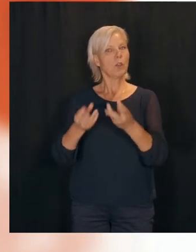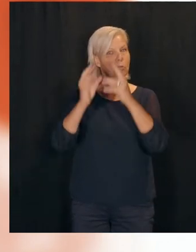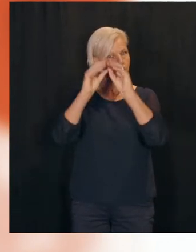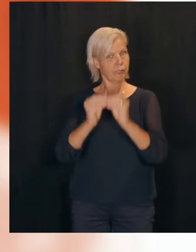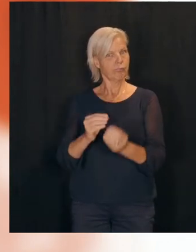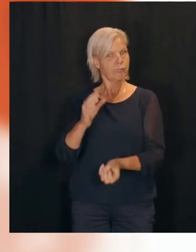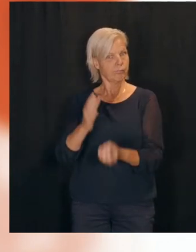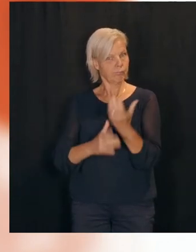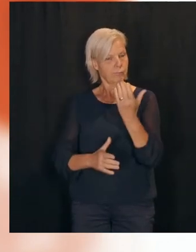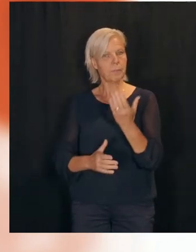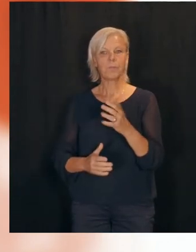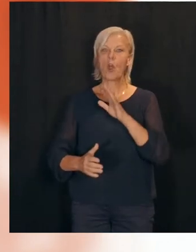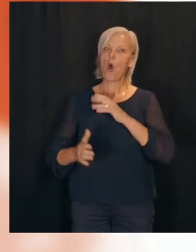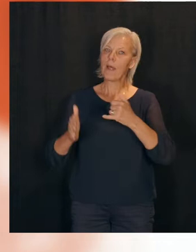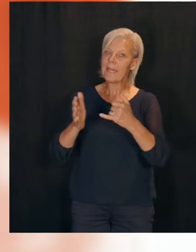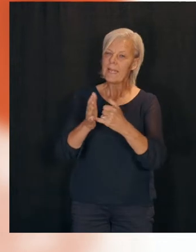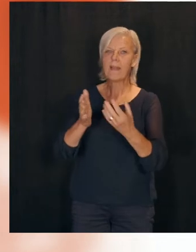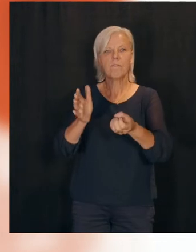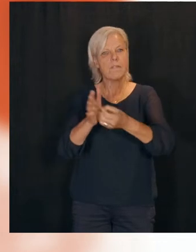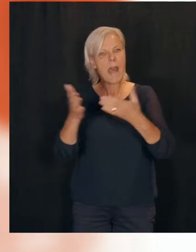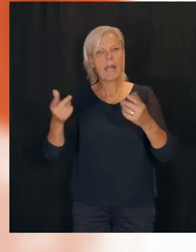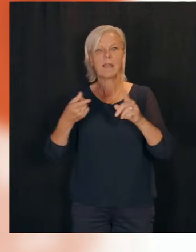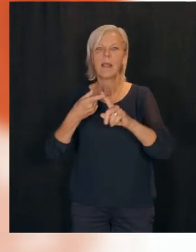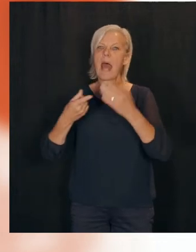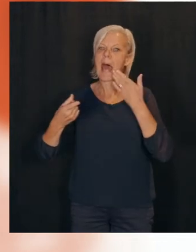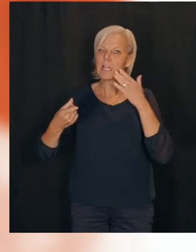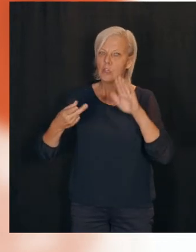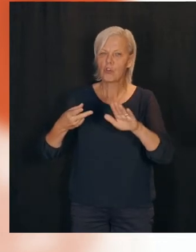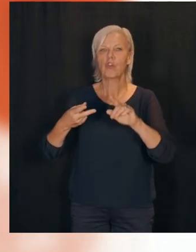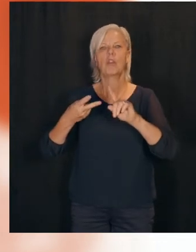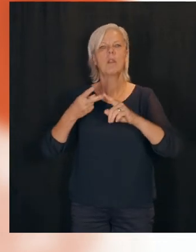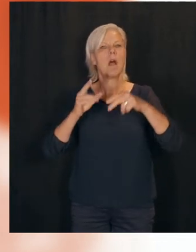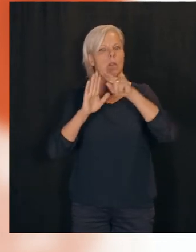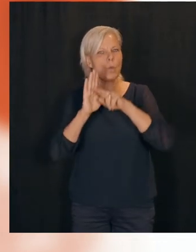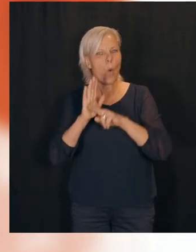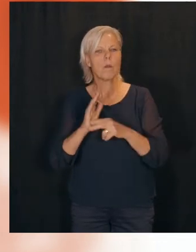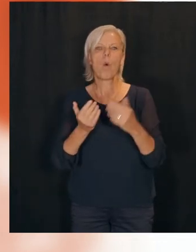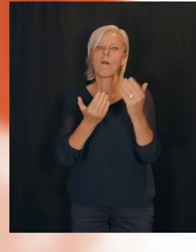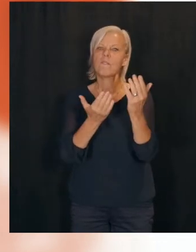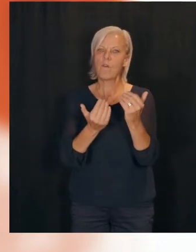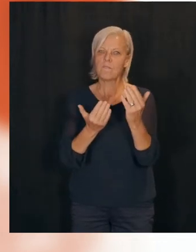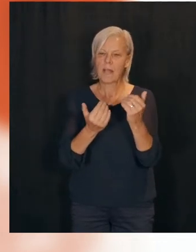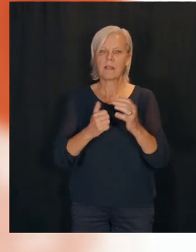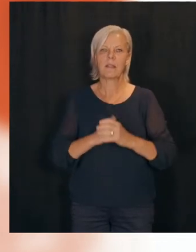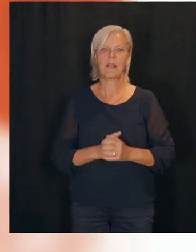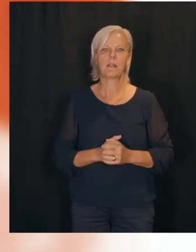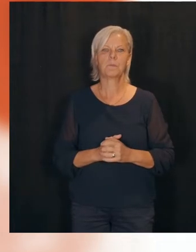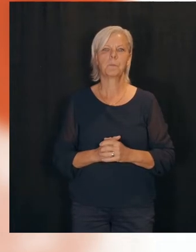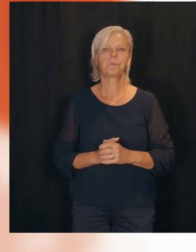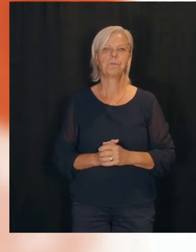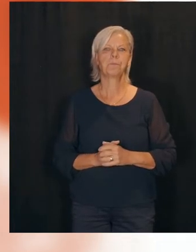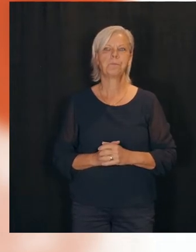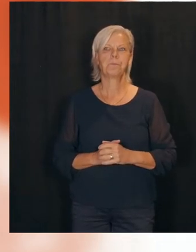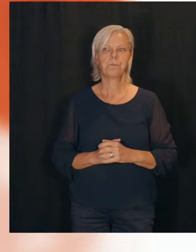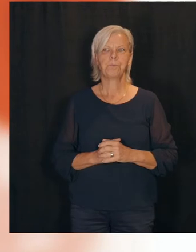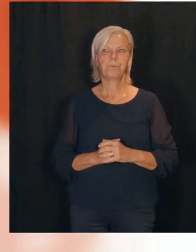De bär på inbyggda värden som attityder, normer och förväntningar. Nästa.